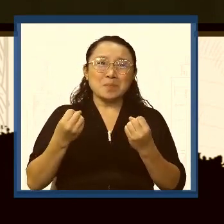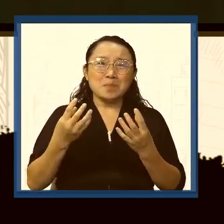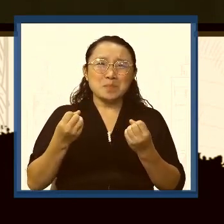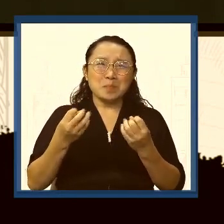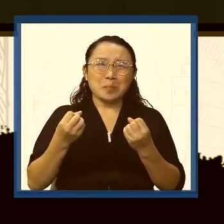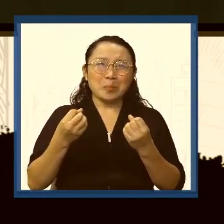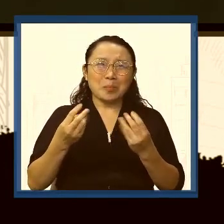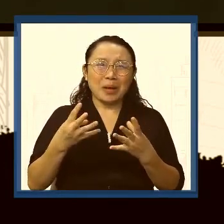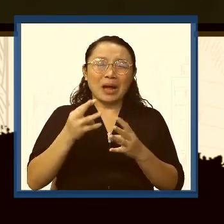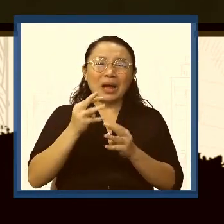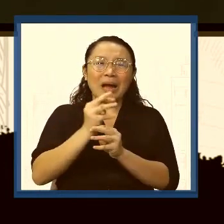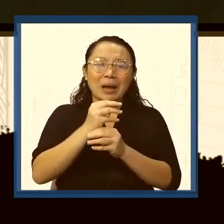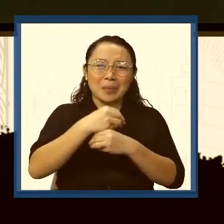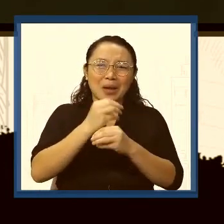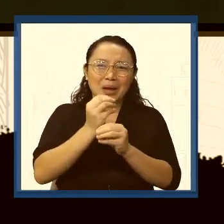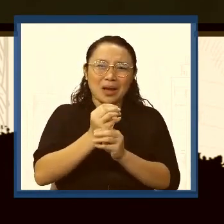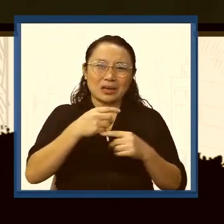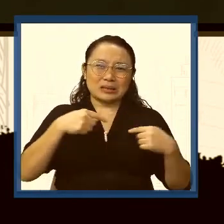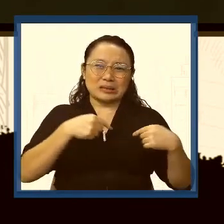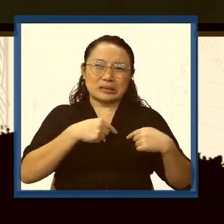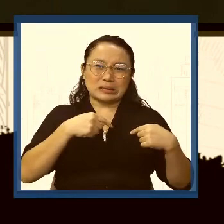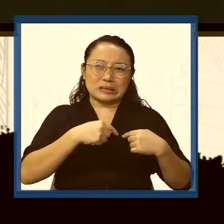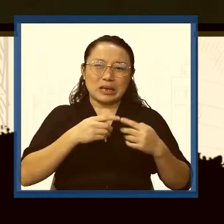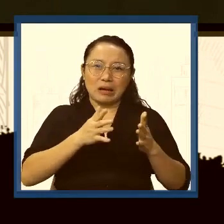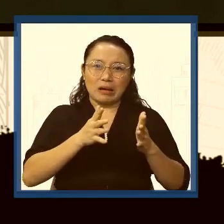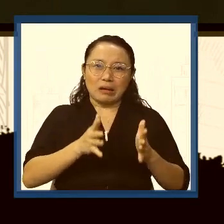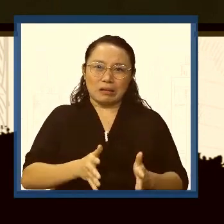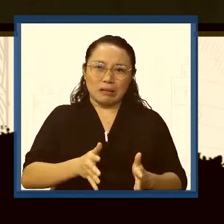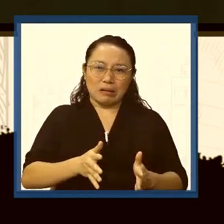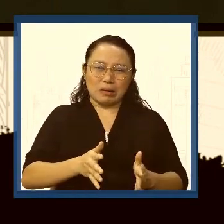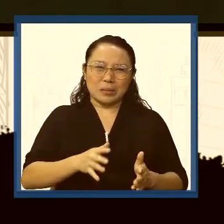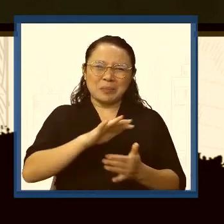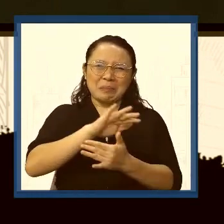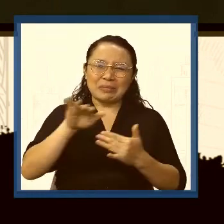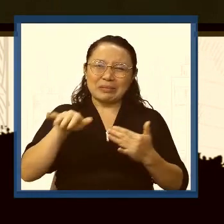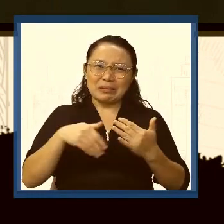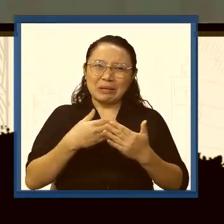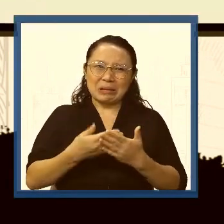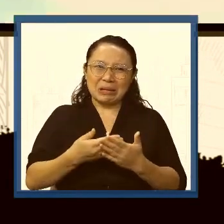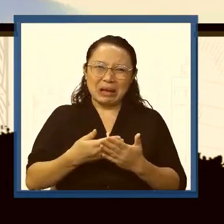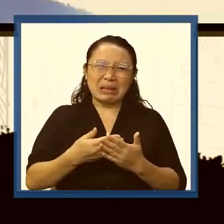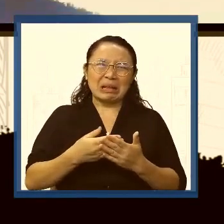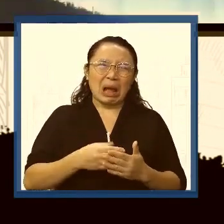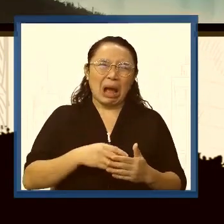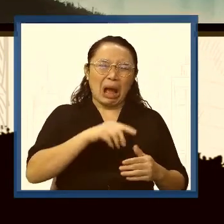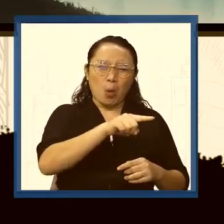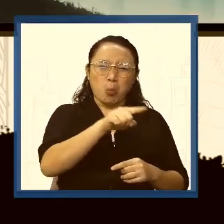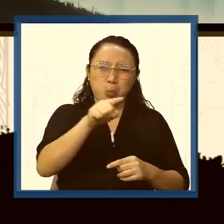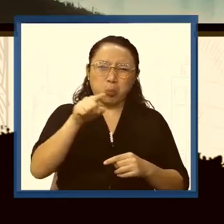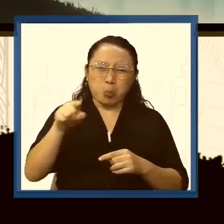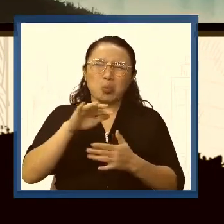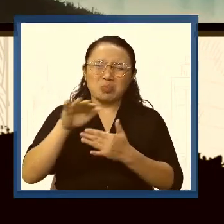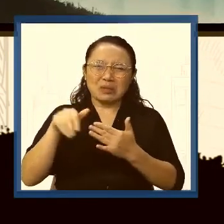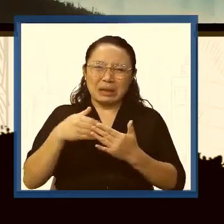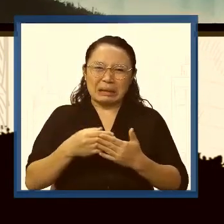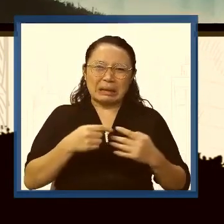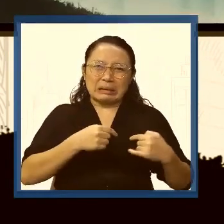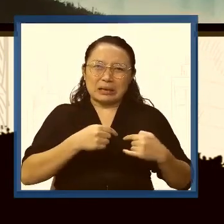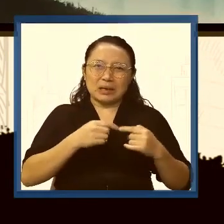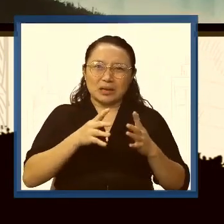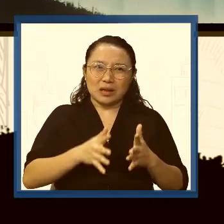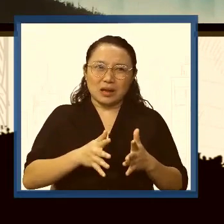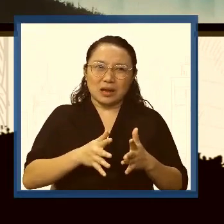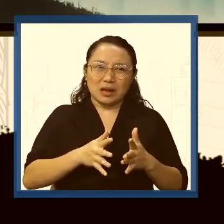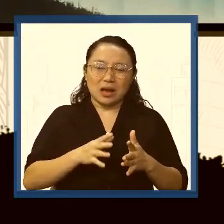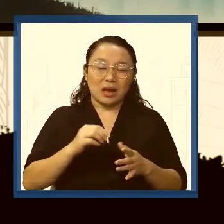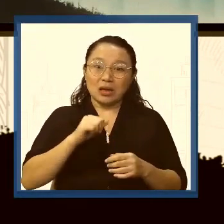unya daghan ang mga nahimong magkasala kitang tanan na angin ining tanan makaisun nga bisan ang tao nga